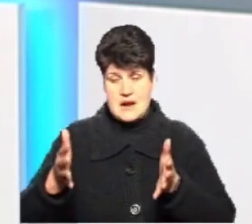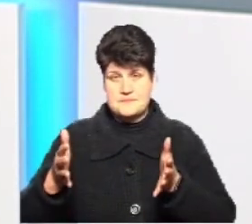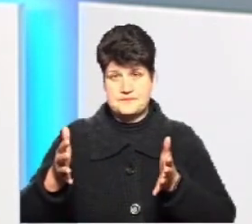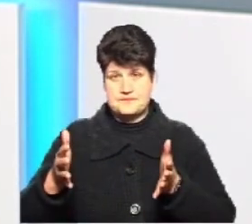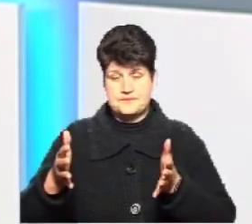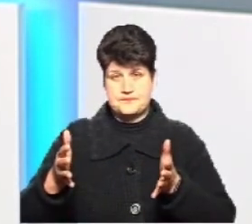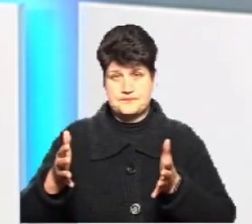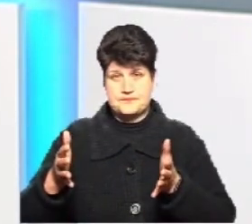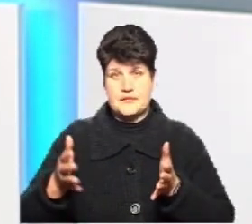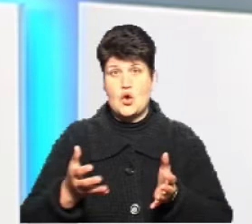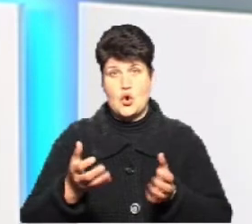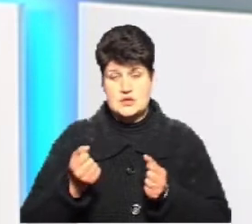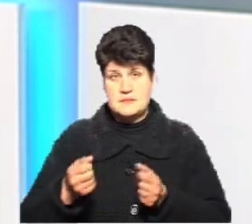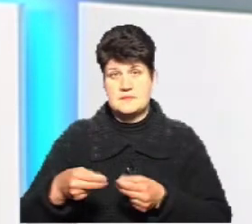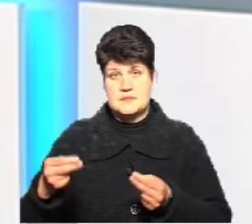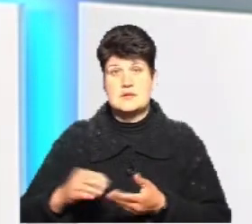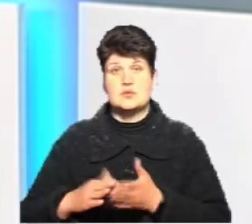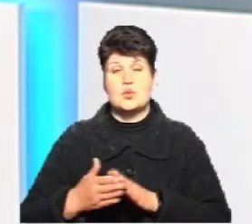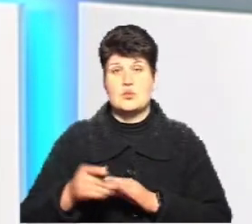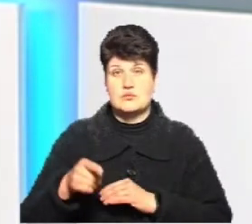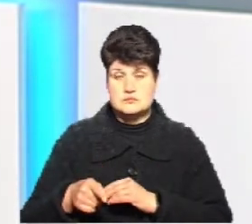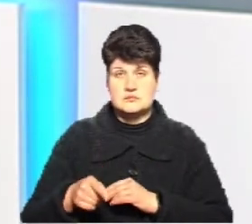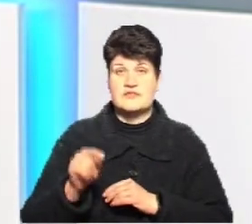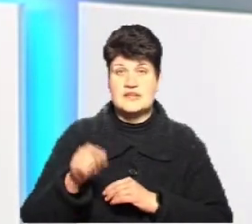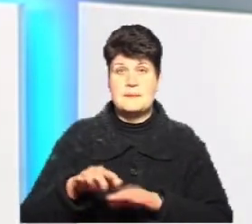отримав, заключив договір. В тих місцях, де були